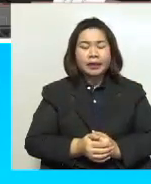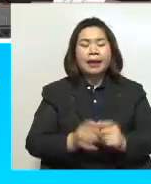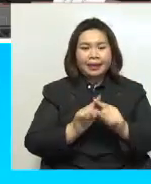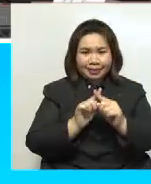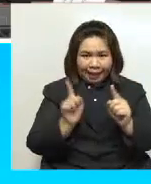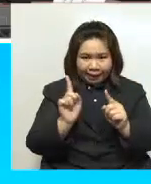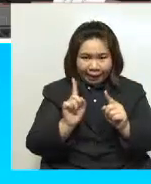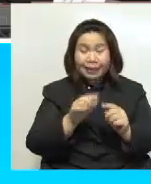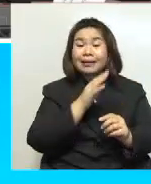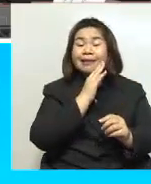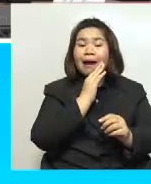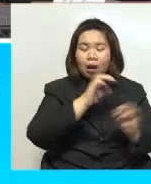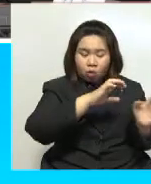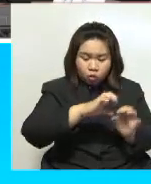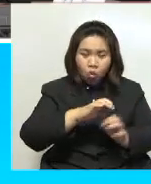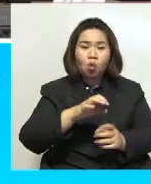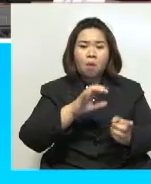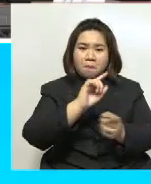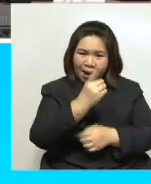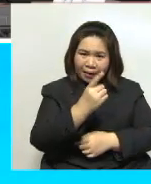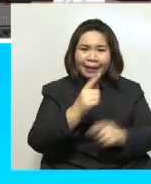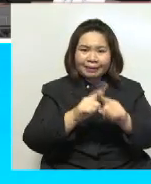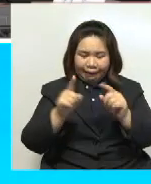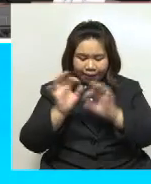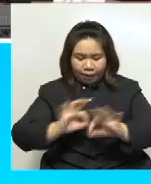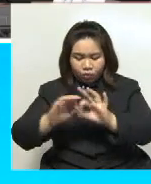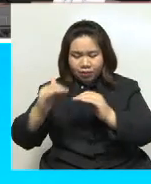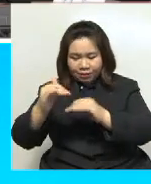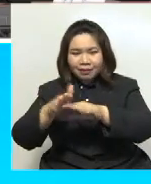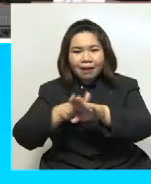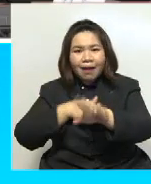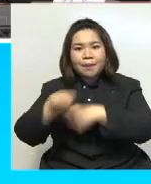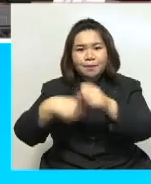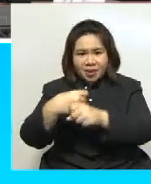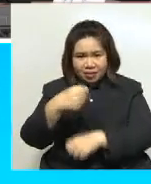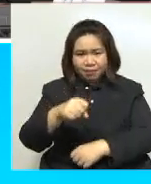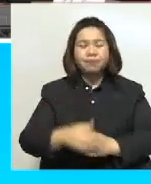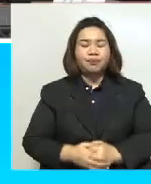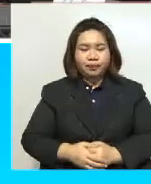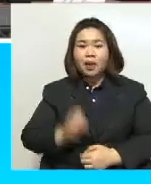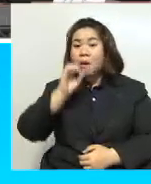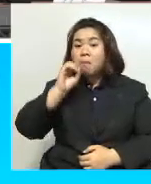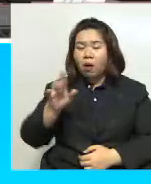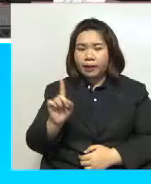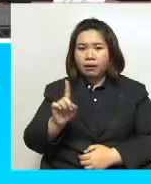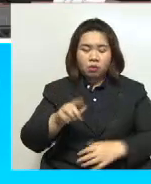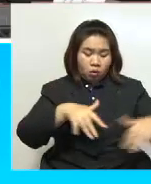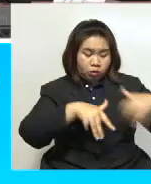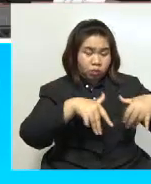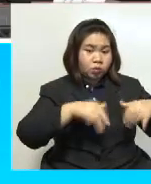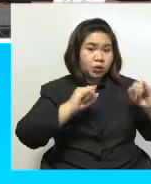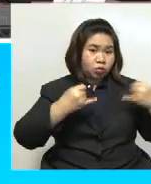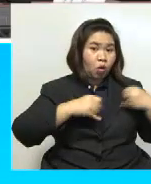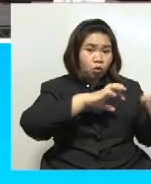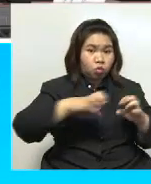ฮะ ค่ะแสดงว่าที่เราพูดคุยกับเขาเนี่ยคือเรื่องหลักการเขารับได้เขาพอใจในเรื่องหลักการแต่เข